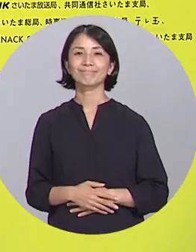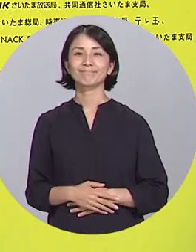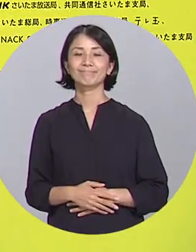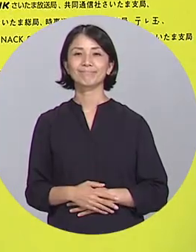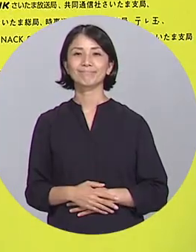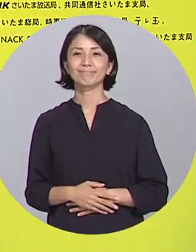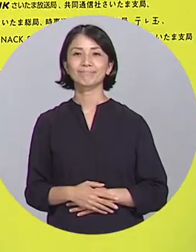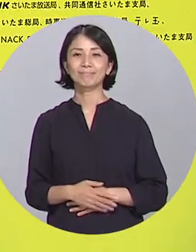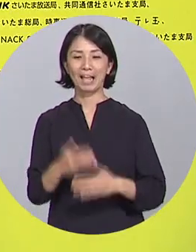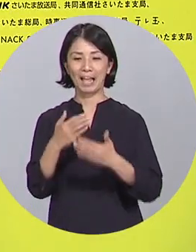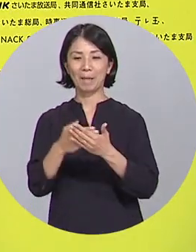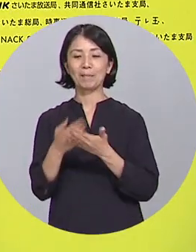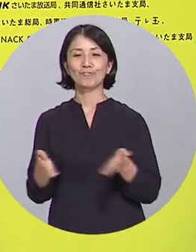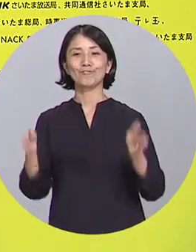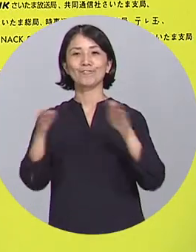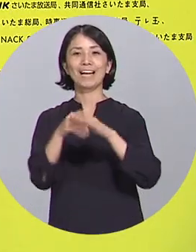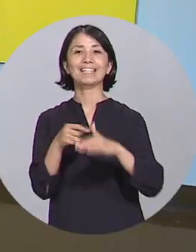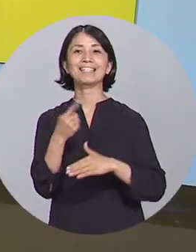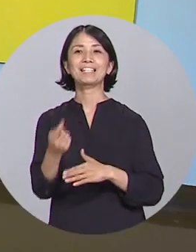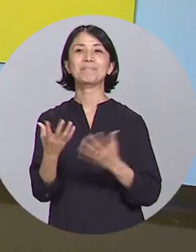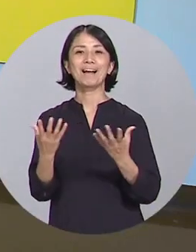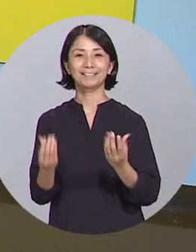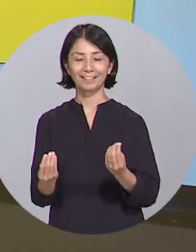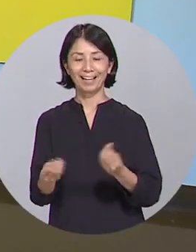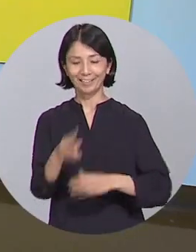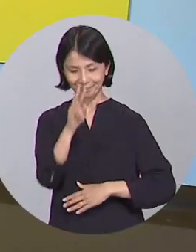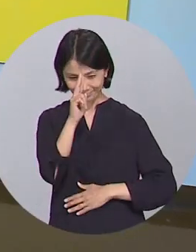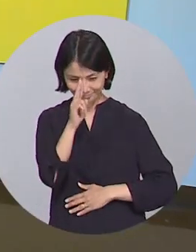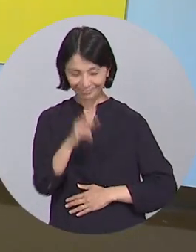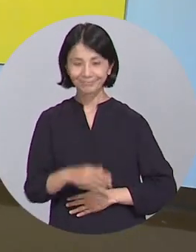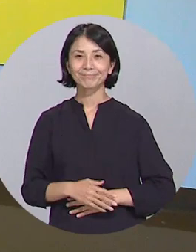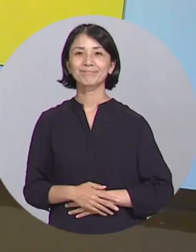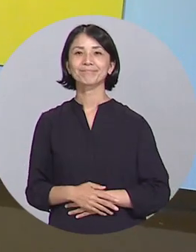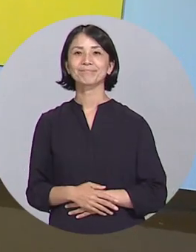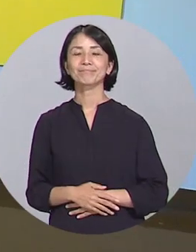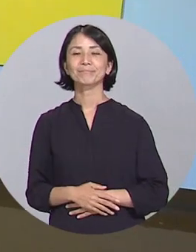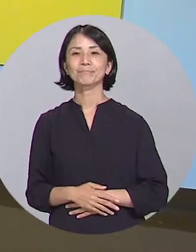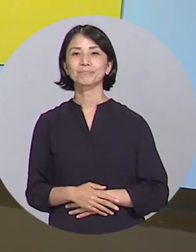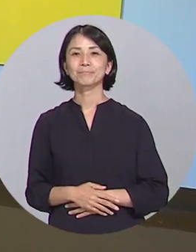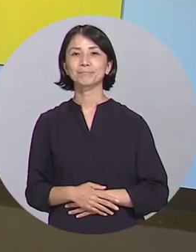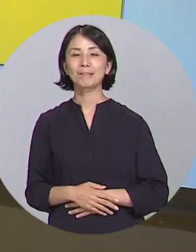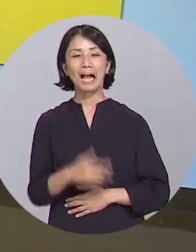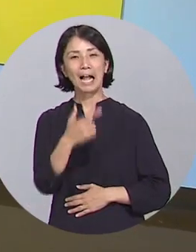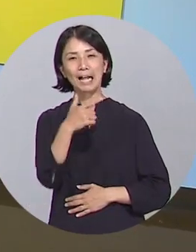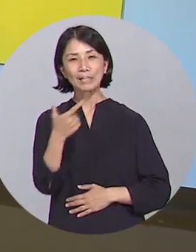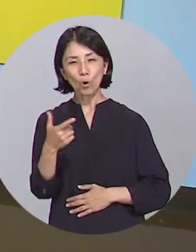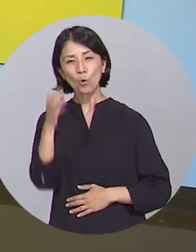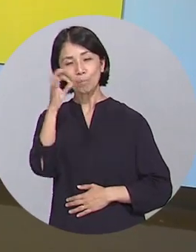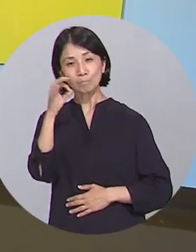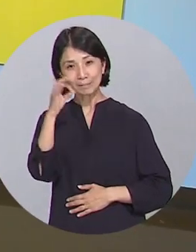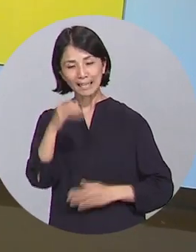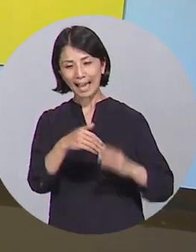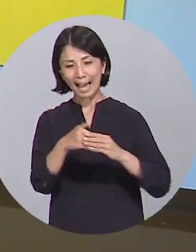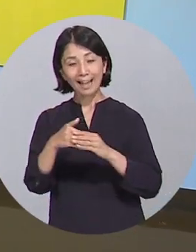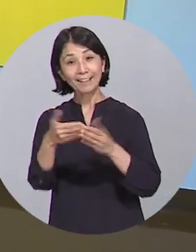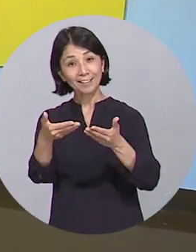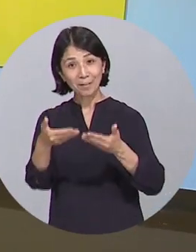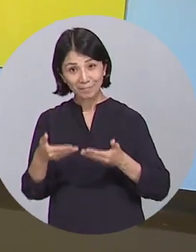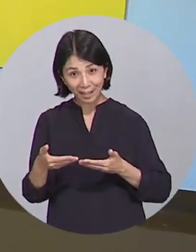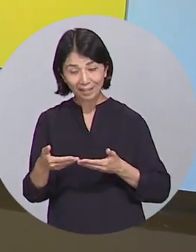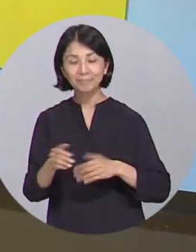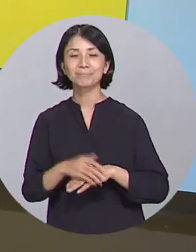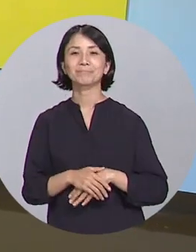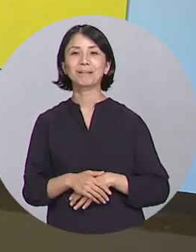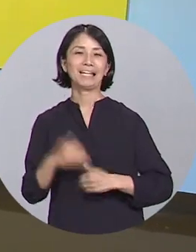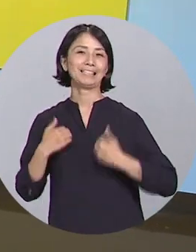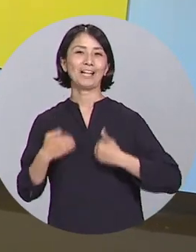県立近代美術館にやってきました。こんにちは。 こんにちは。 いろいろと作品を見ながらご案内をしていただける